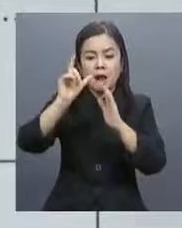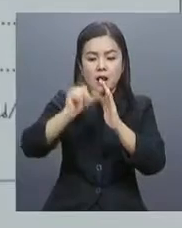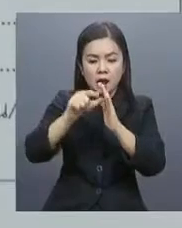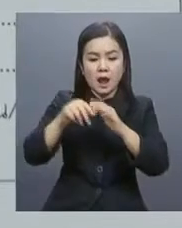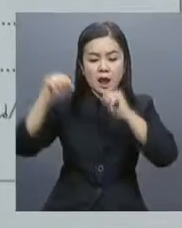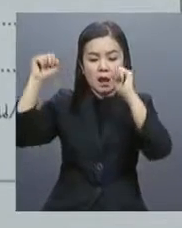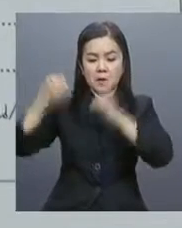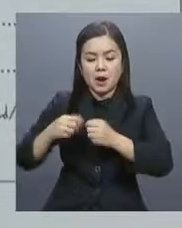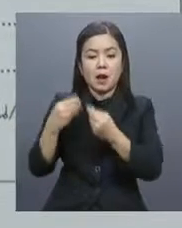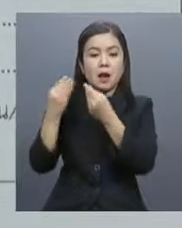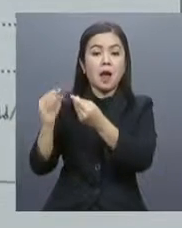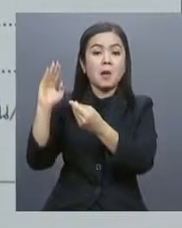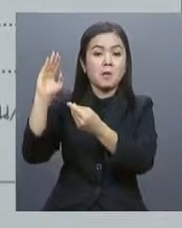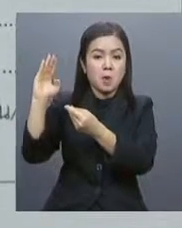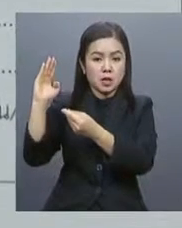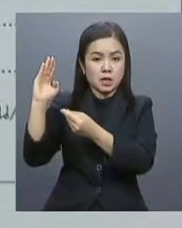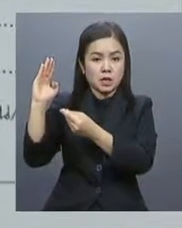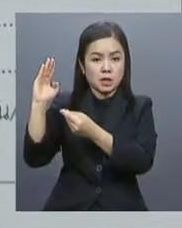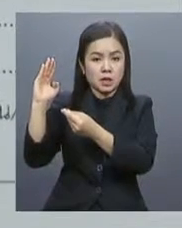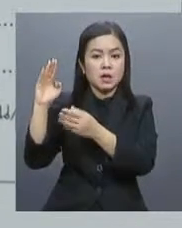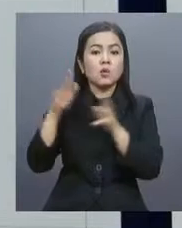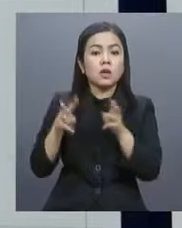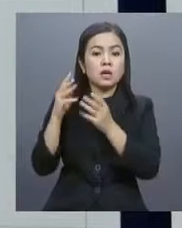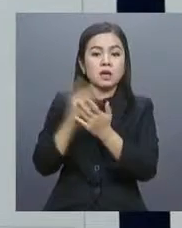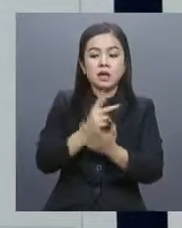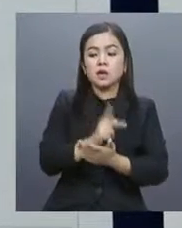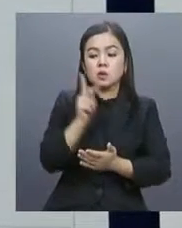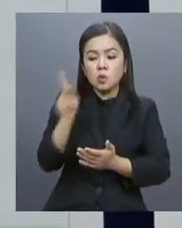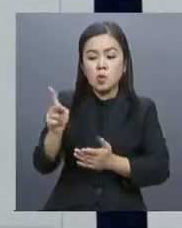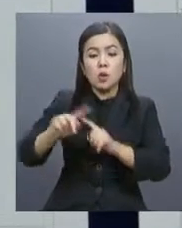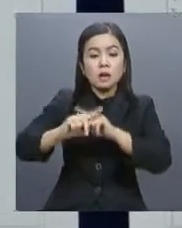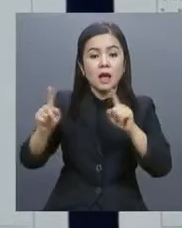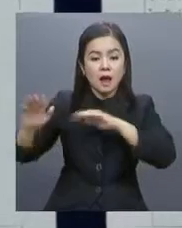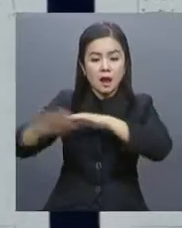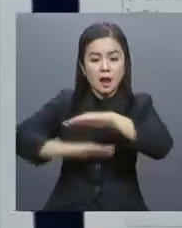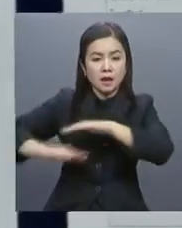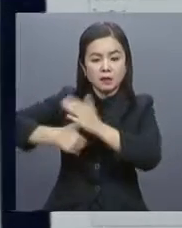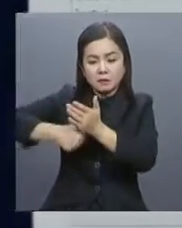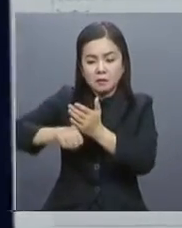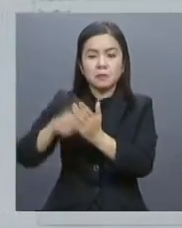ทบิลเลียนอินโนเวเทลกรุ๊ปจำกัดกู้ยืมเงินโดยไม่มีหลักทรัพย์ค้ำประกันครับ